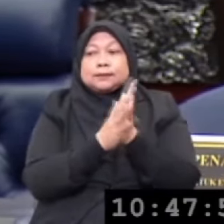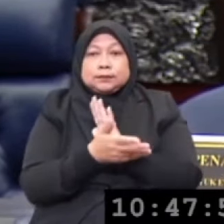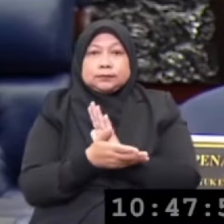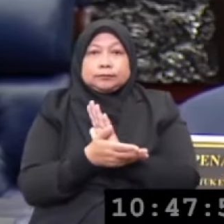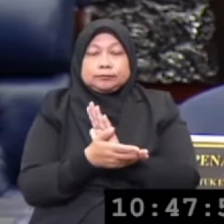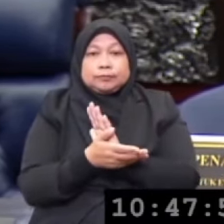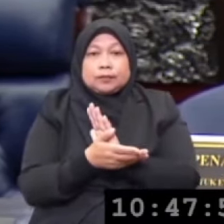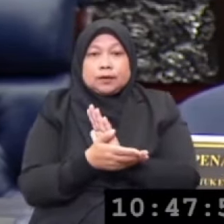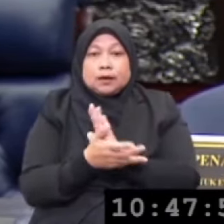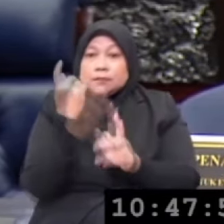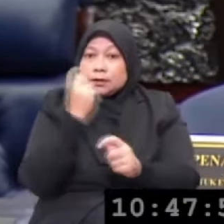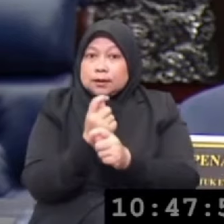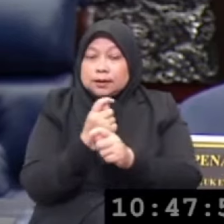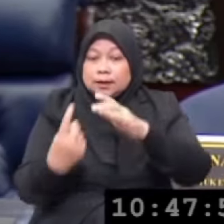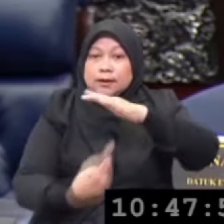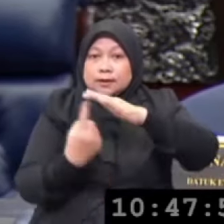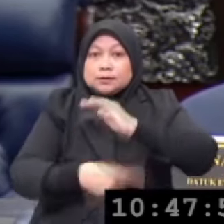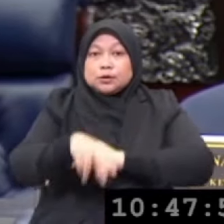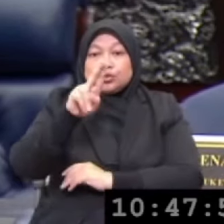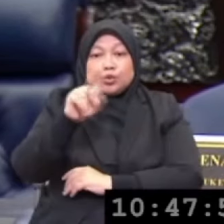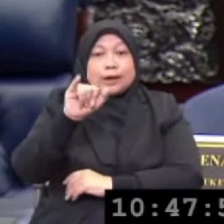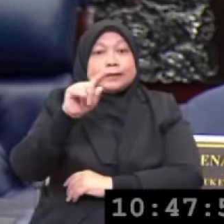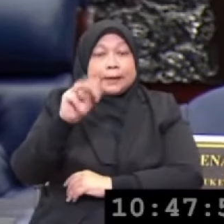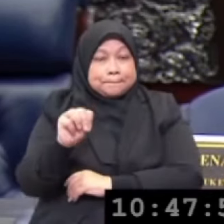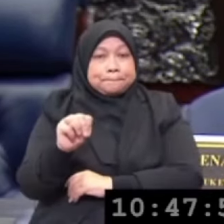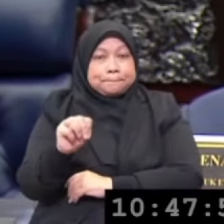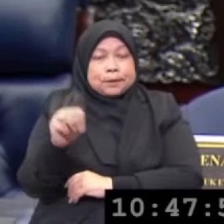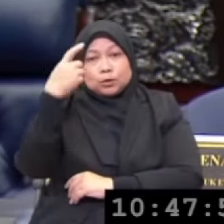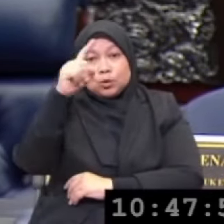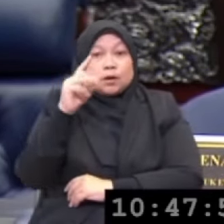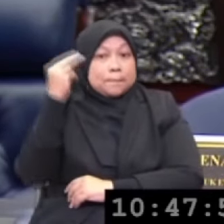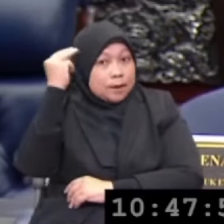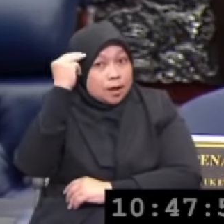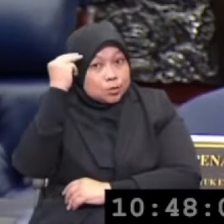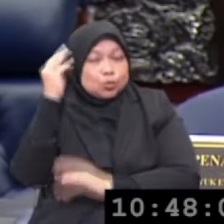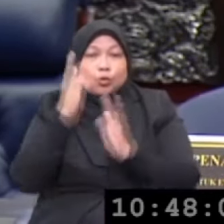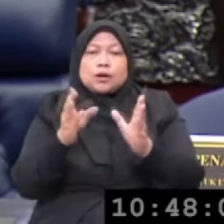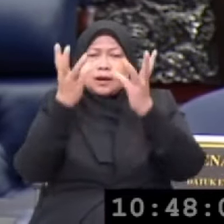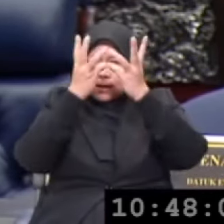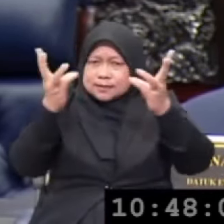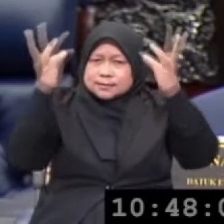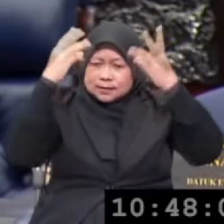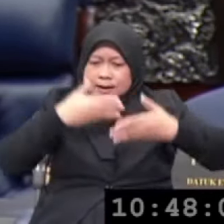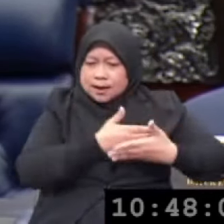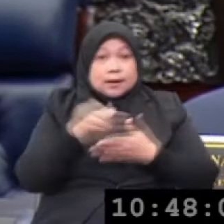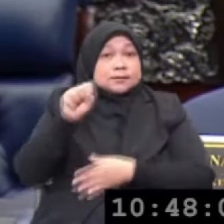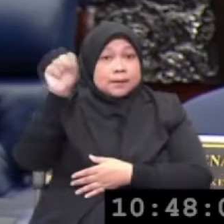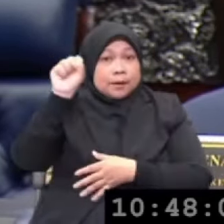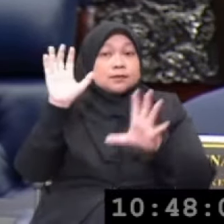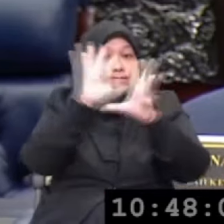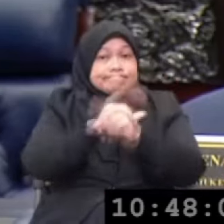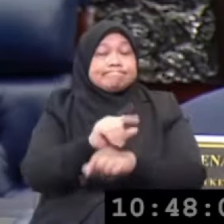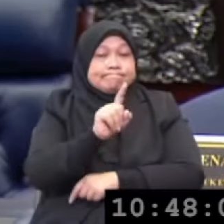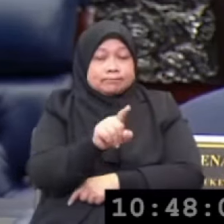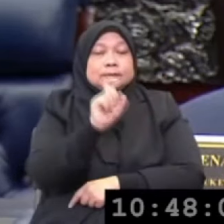demikian, pengekalan dasar UiTM untuk kaum Melayu, orang asli dan anak negeri Sabah dan